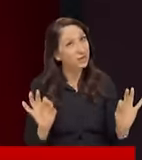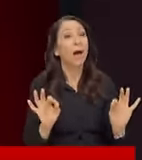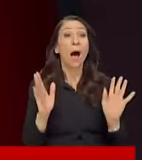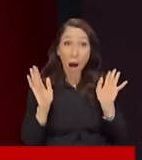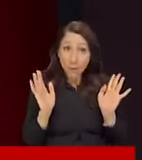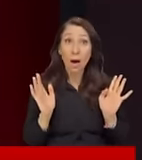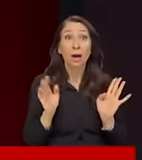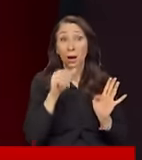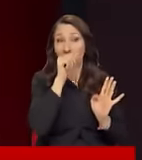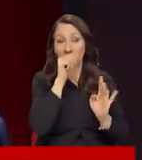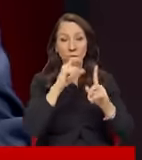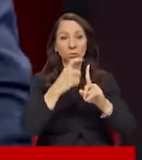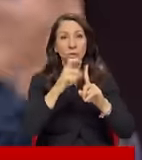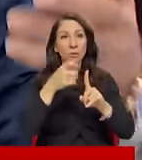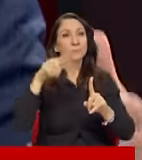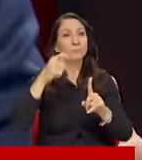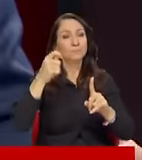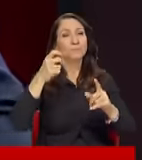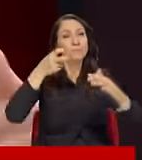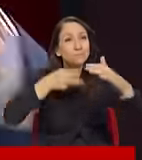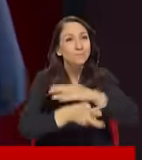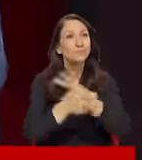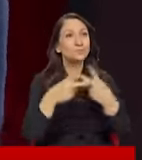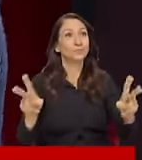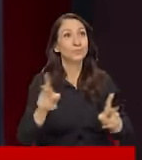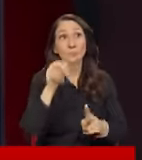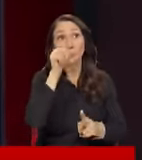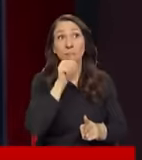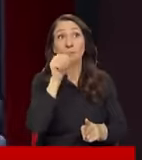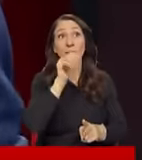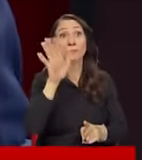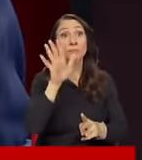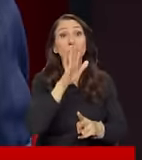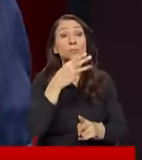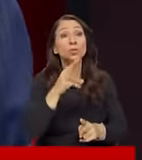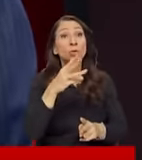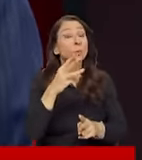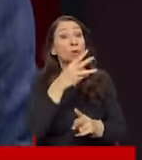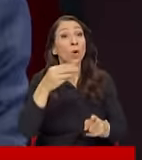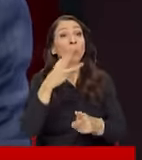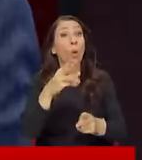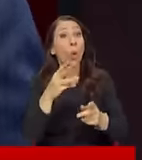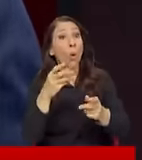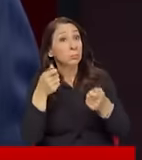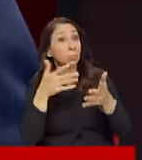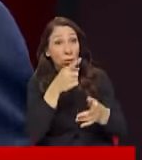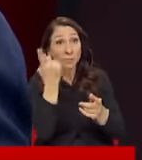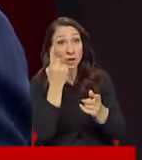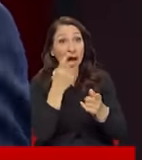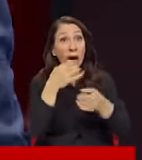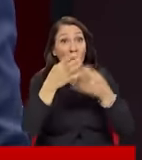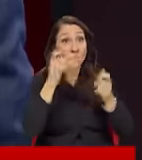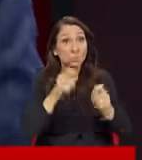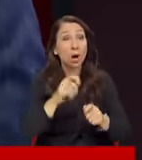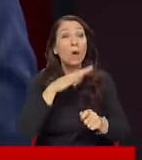Ama mesela... Dudullu Bostancı metrosu açılmış ya. 600-650 milyon euroluk yatırım. Acaba onunla ilgili bir şey yazılmış mı?